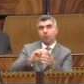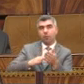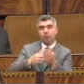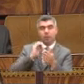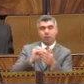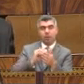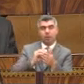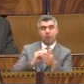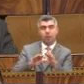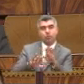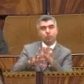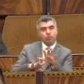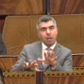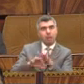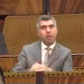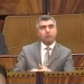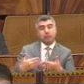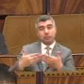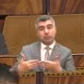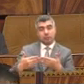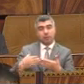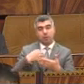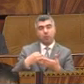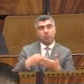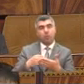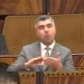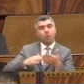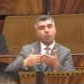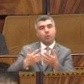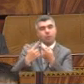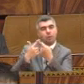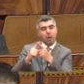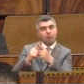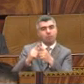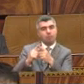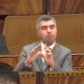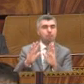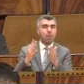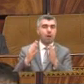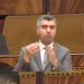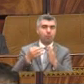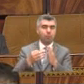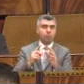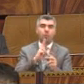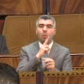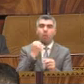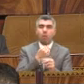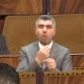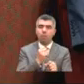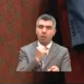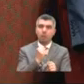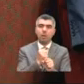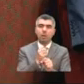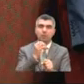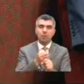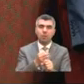الدولة الاجتماعية، ونغتنم هذه الفرصة لنتمم كل الخطوات والإجراءات السريعة التي قامت بها الحكومة تفاعلا مع